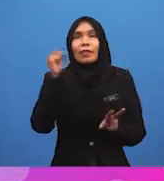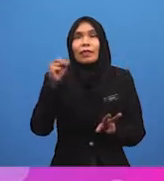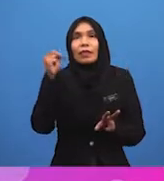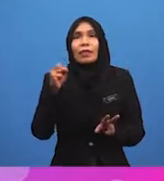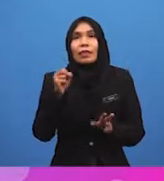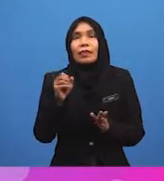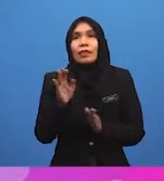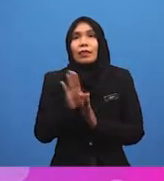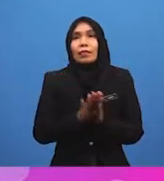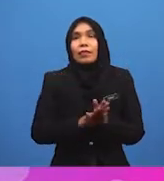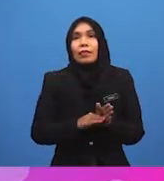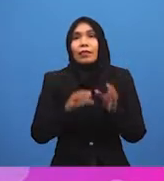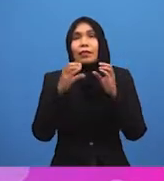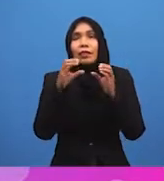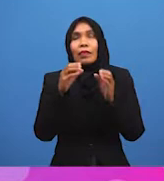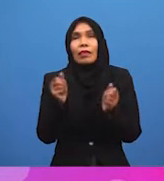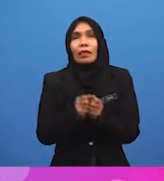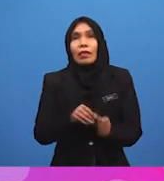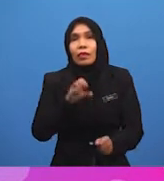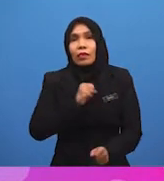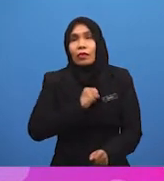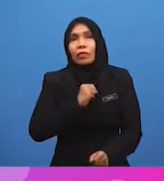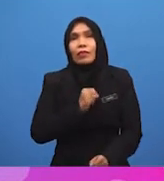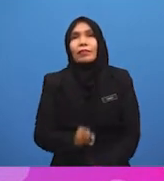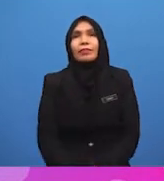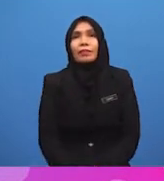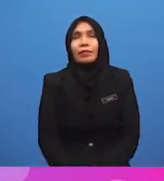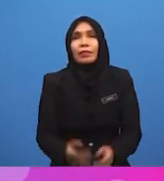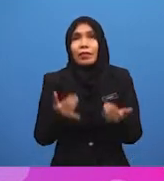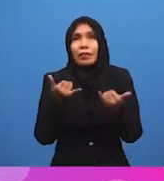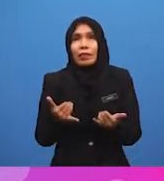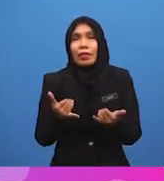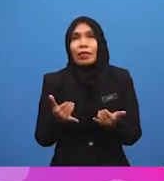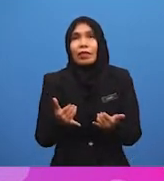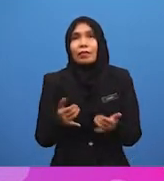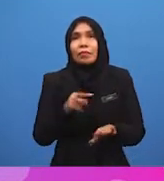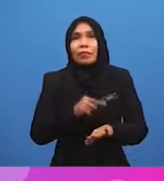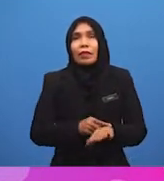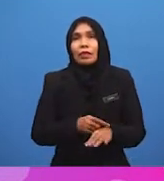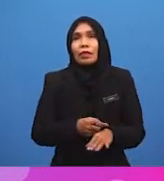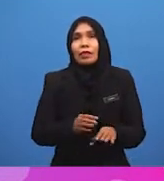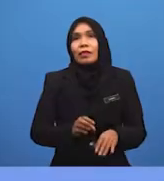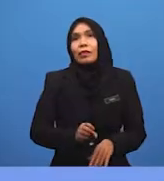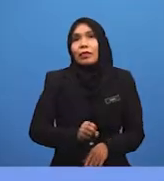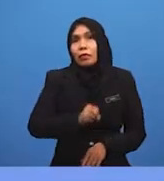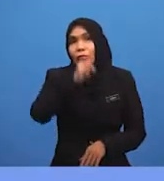Baik murid-murid, sekarang masa untuk menguji kefahaman anda tentang pembelajaran hari